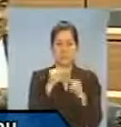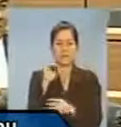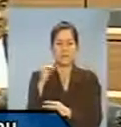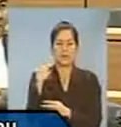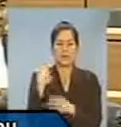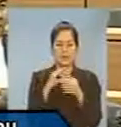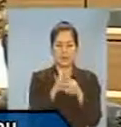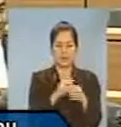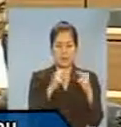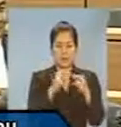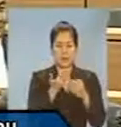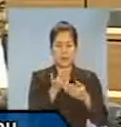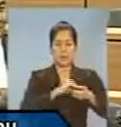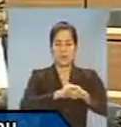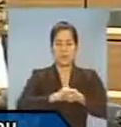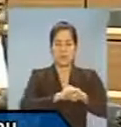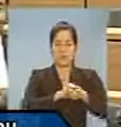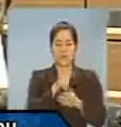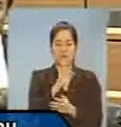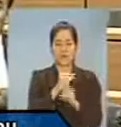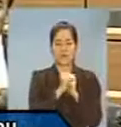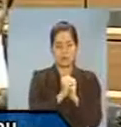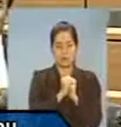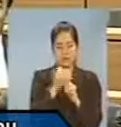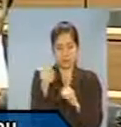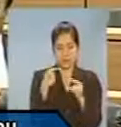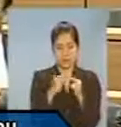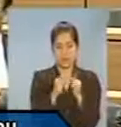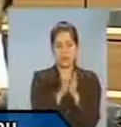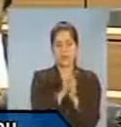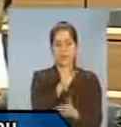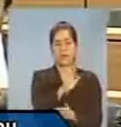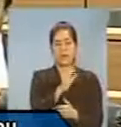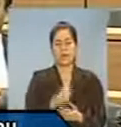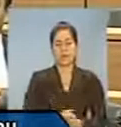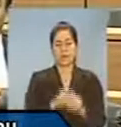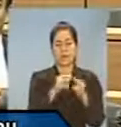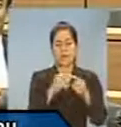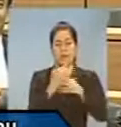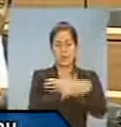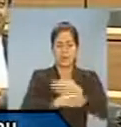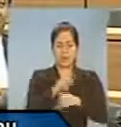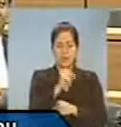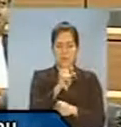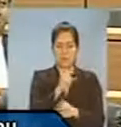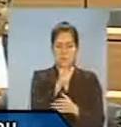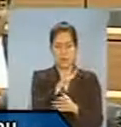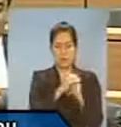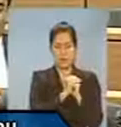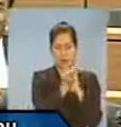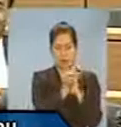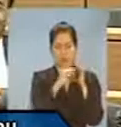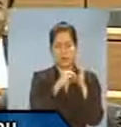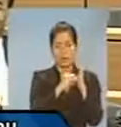ถไฟที่ทั้ง2ฝ่ายจะจัดตั้งคณะกรรมการร่วมระดับรัฐมนตรีซึ่งรถไฟความเร็วสูงที่จะร่วมทุนกับจีนมี5เส้นท